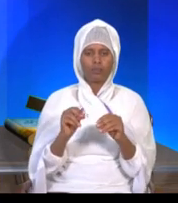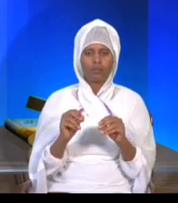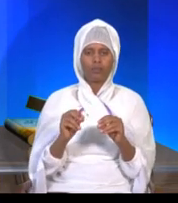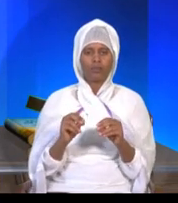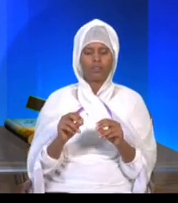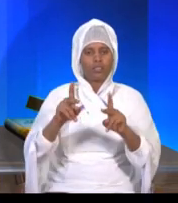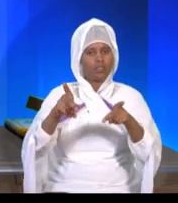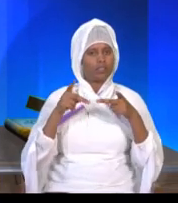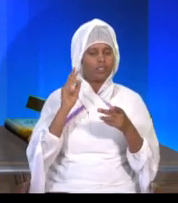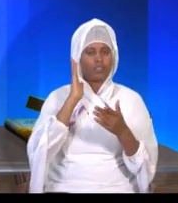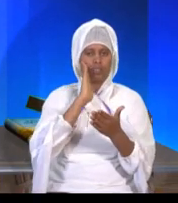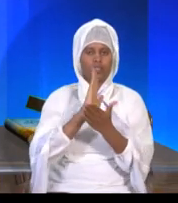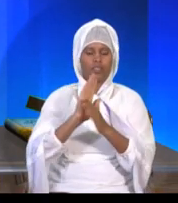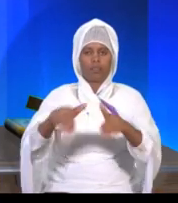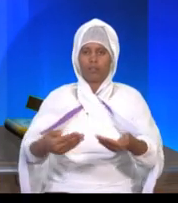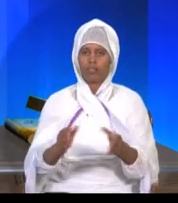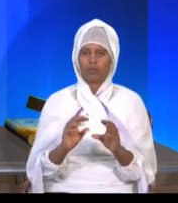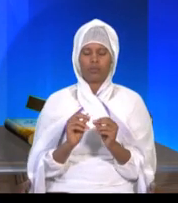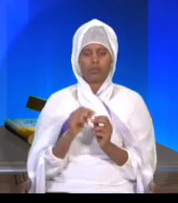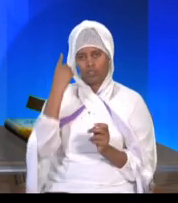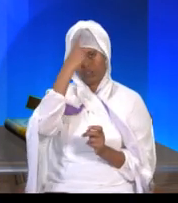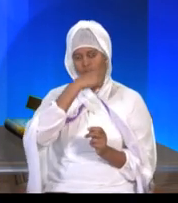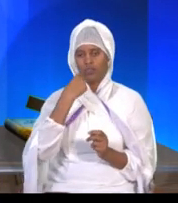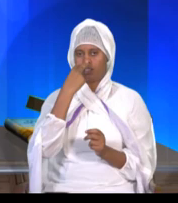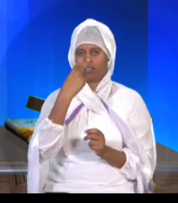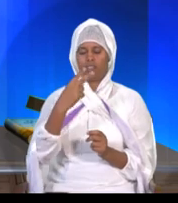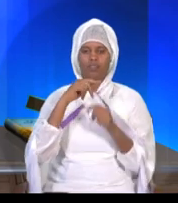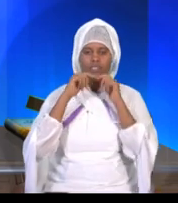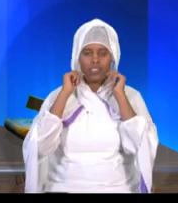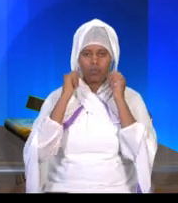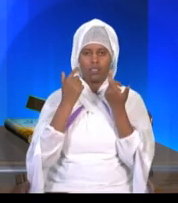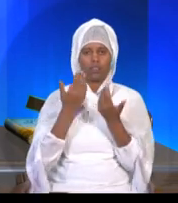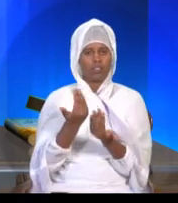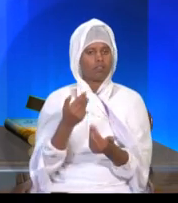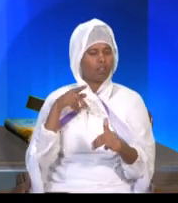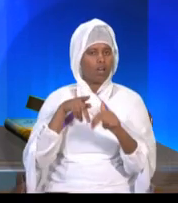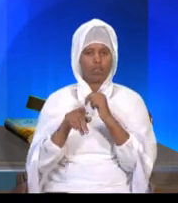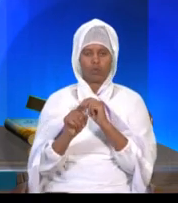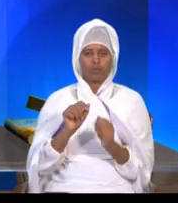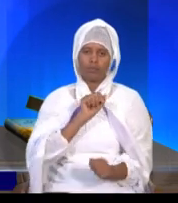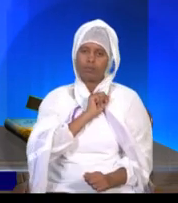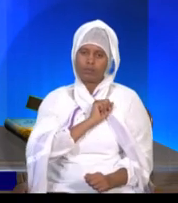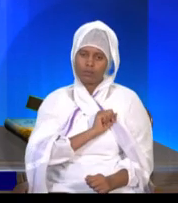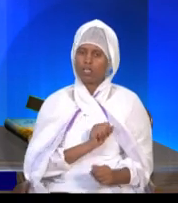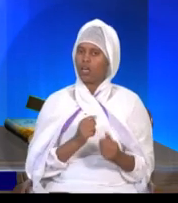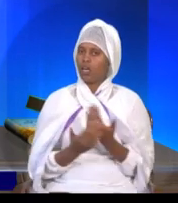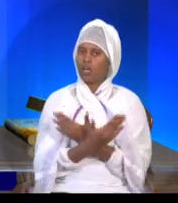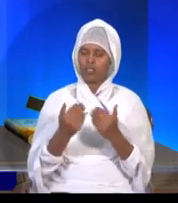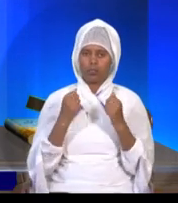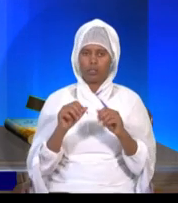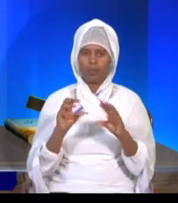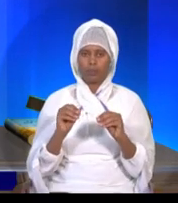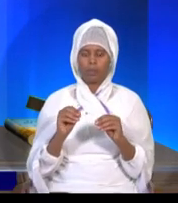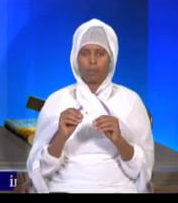ገብር ክምለሰካ እዩ ገፁ ክመልሰልካ እዩ ተስፋ ይንቁረፅ ትሕትነት